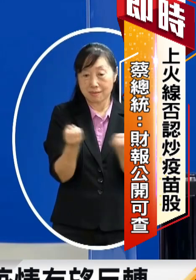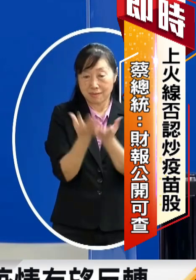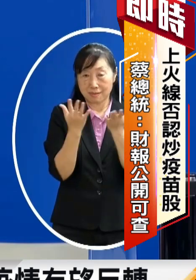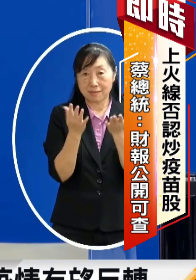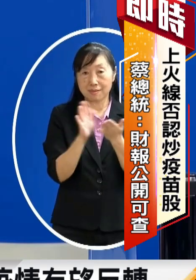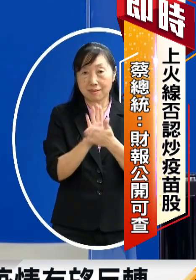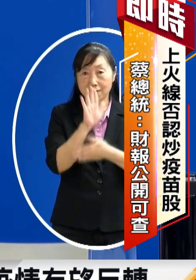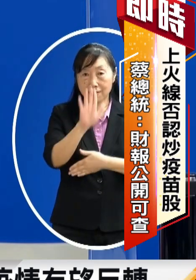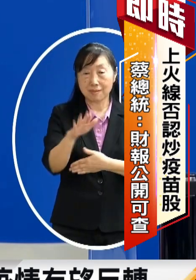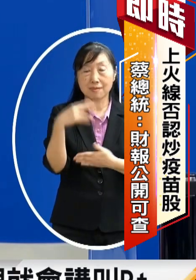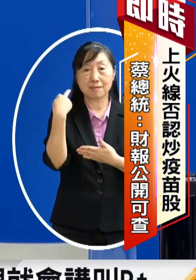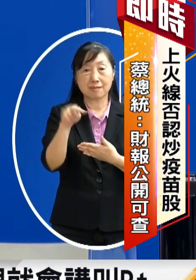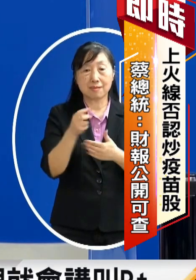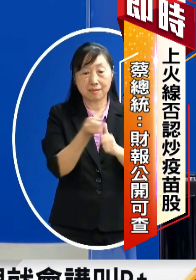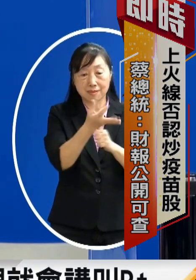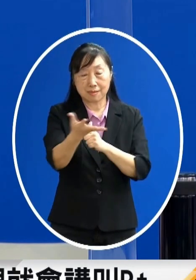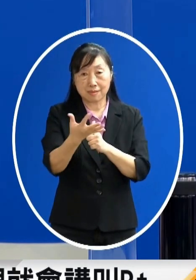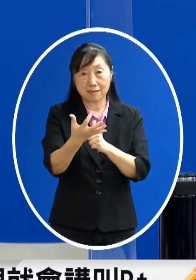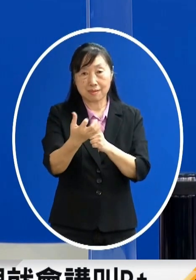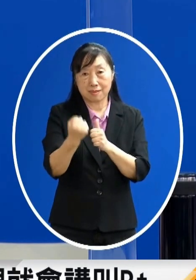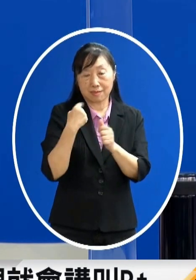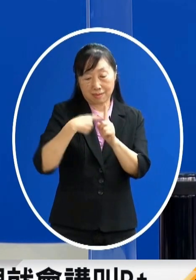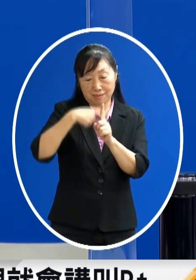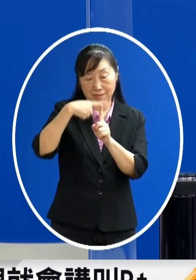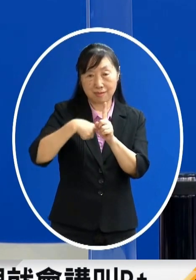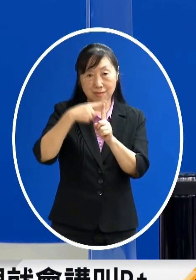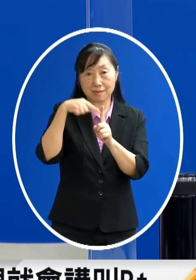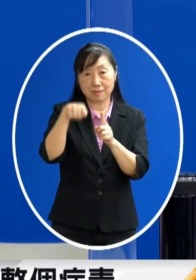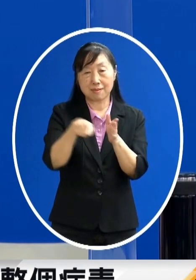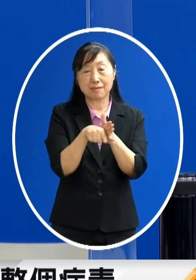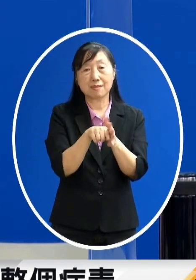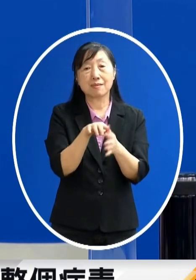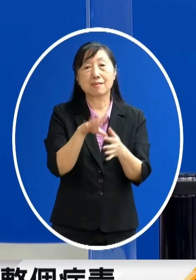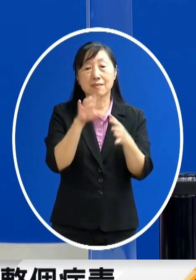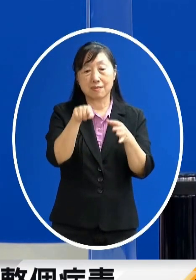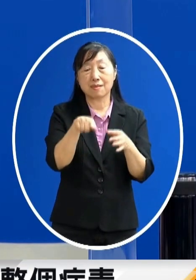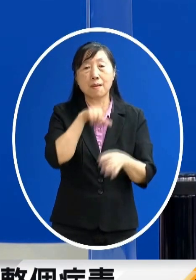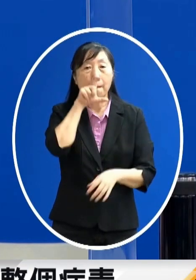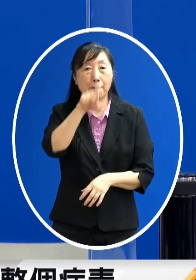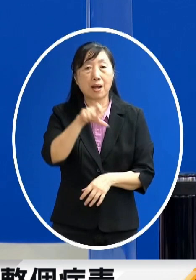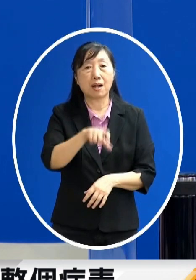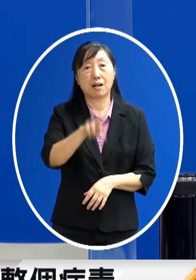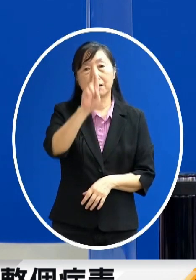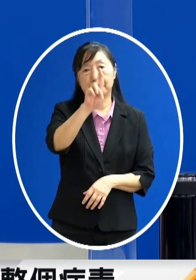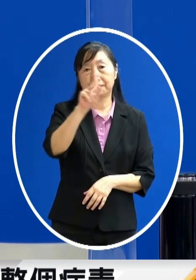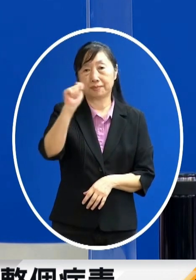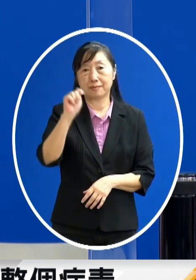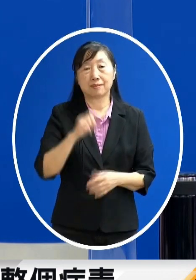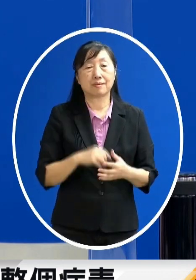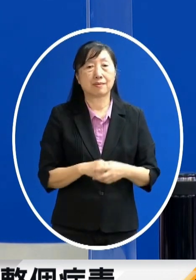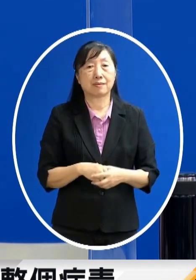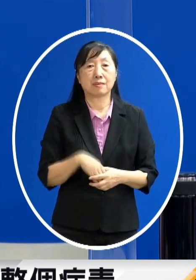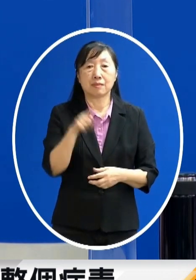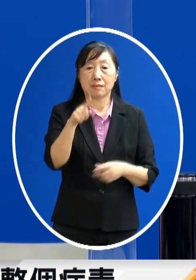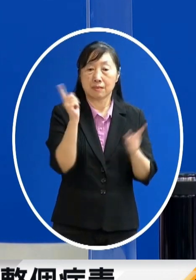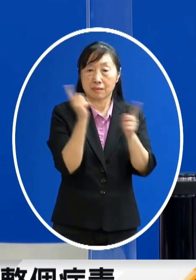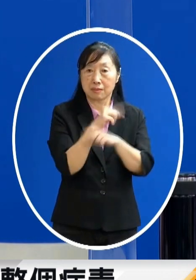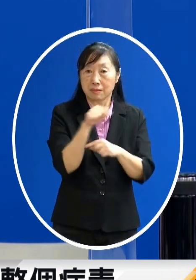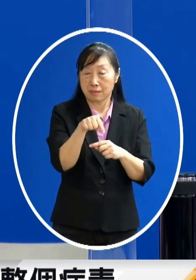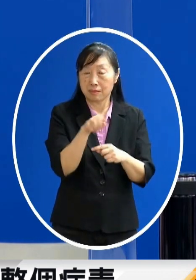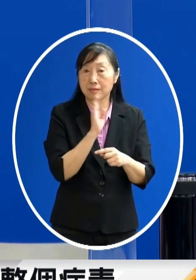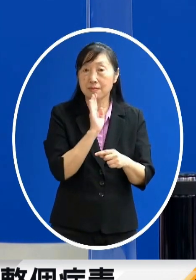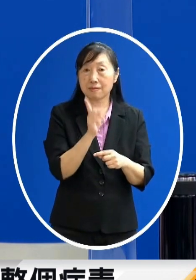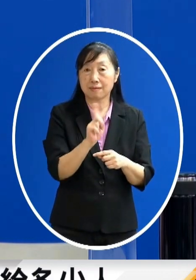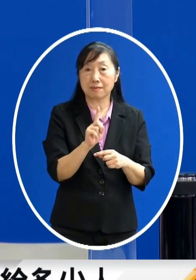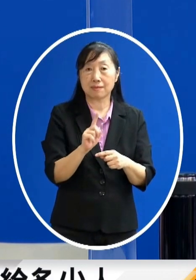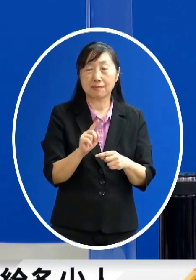进。 传染力的再生数的时候，我们就会讲叫 RT 了哈。那用这个方式来代表目前这整个一个